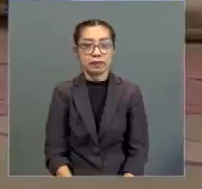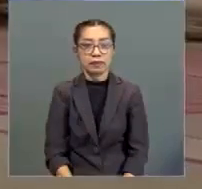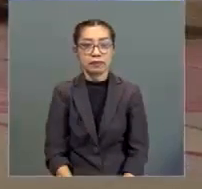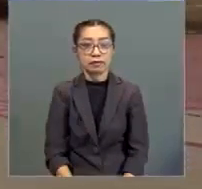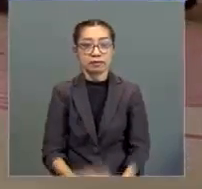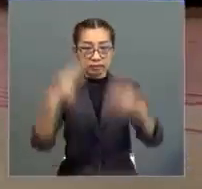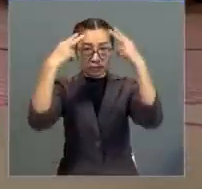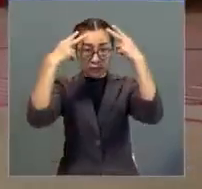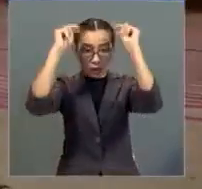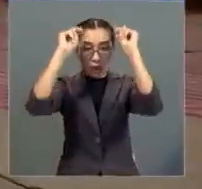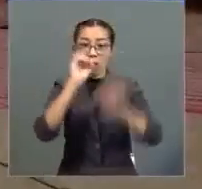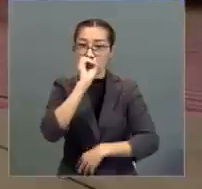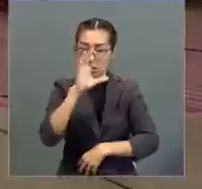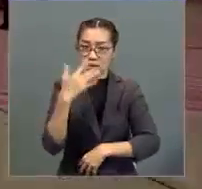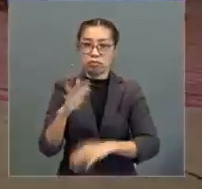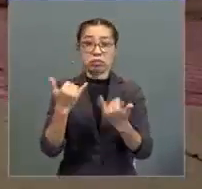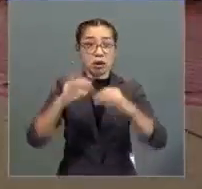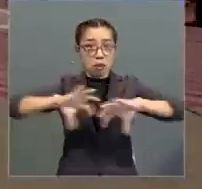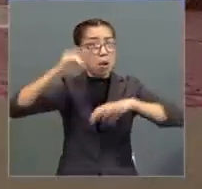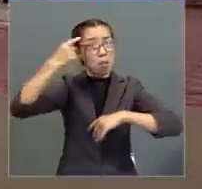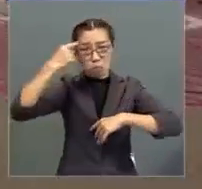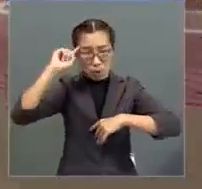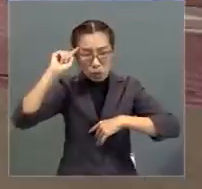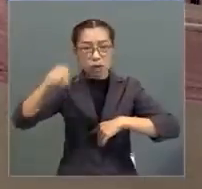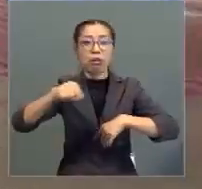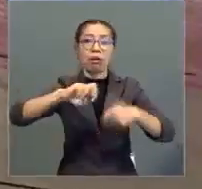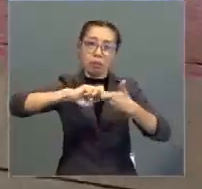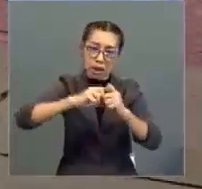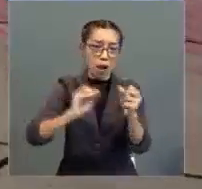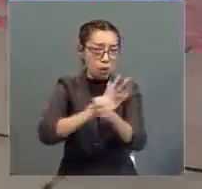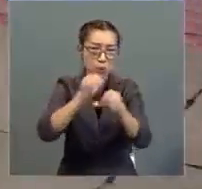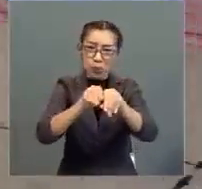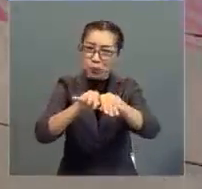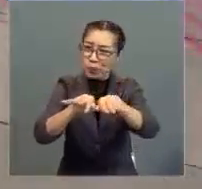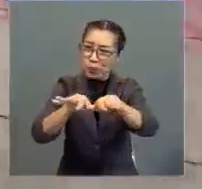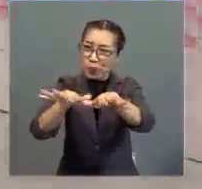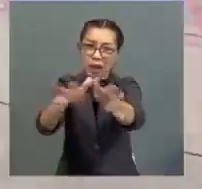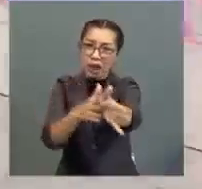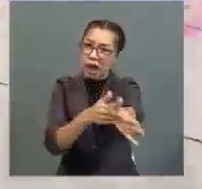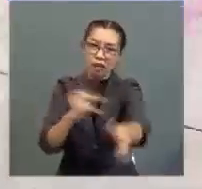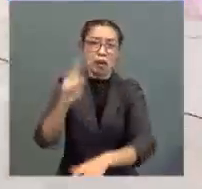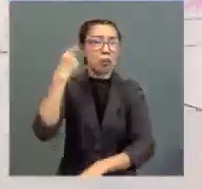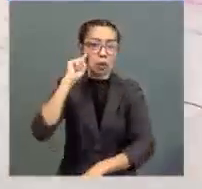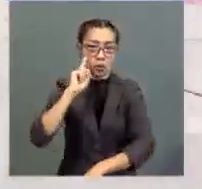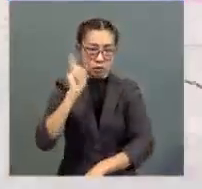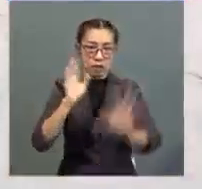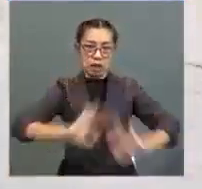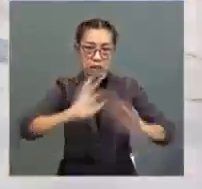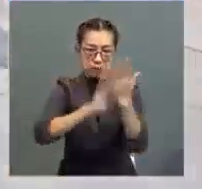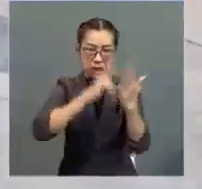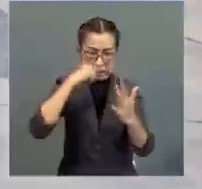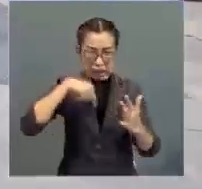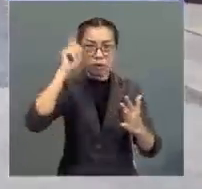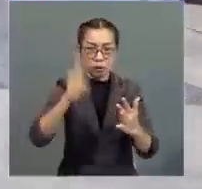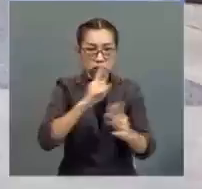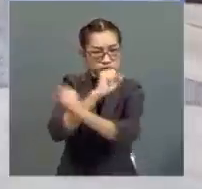นายกรัฐมนตรีย้ำนะคะว่ารัฐบาลไม่รู้ว่าสถานการณ์จะยาวนานขนาดไหนจึงต้องทำให้เกิดความปลอดภัยภายในประเทศให้ได้โดยเร็วที่